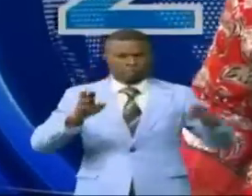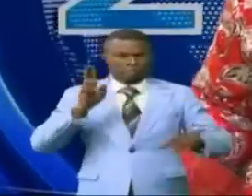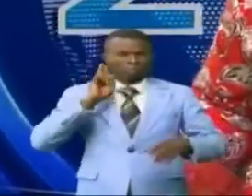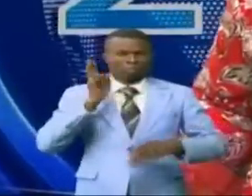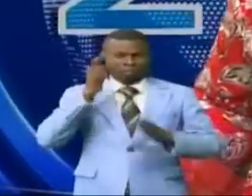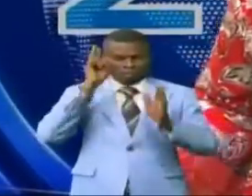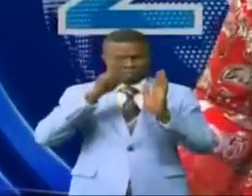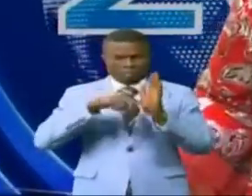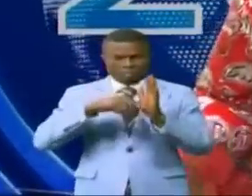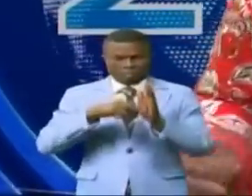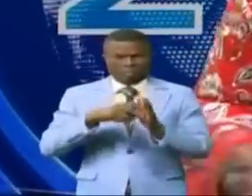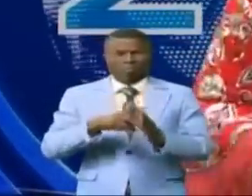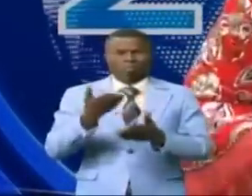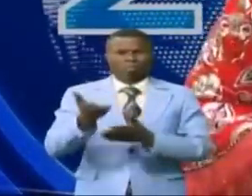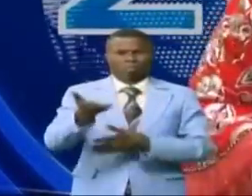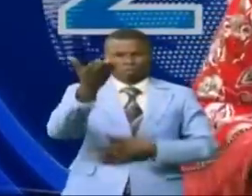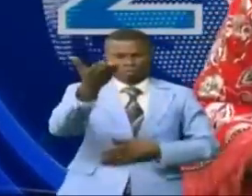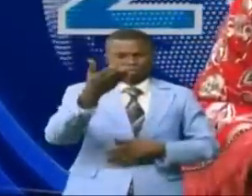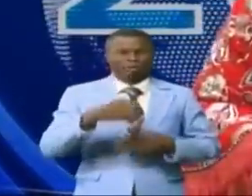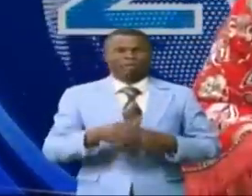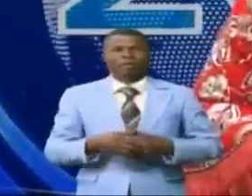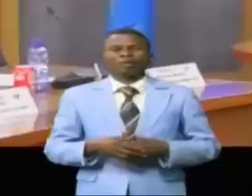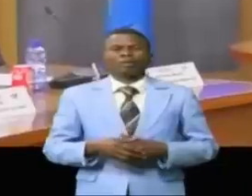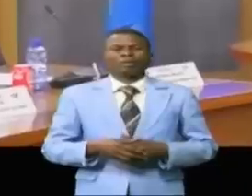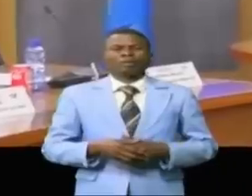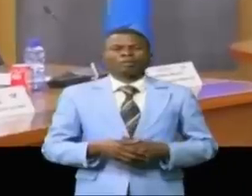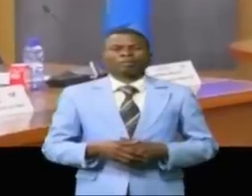gouvernement. Patito Ndwangou et Julien Piana.